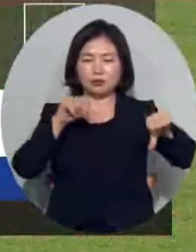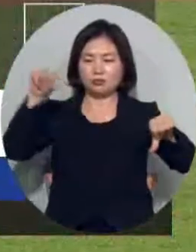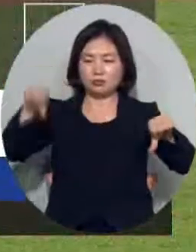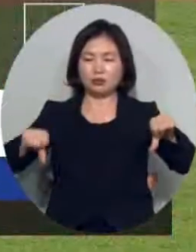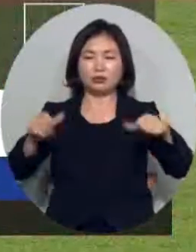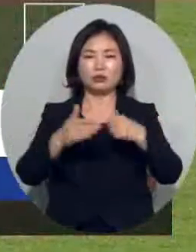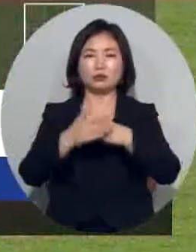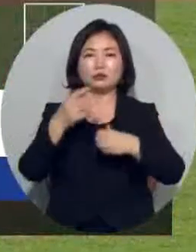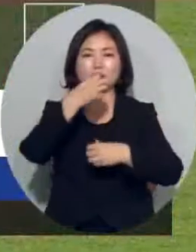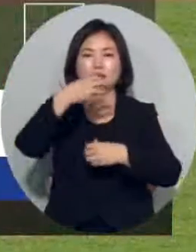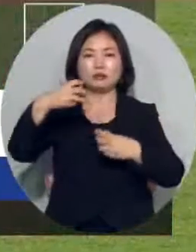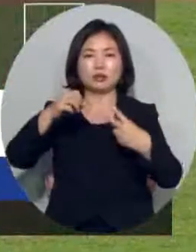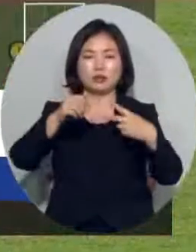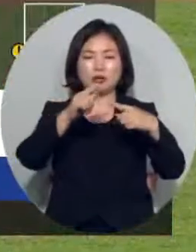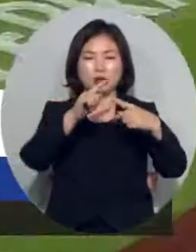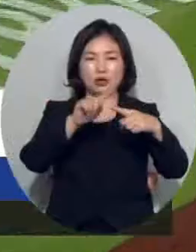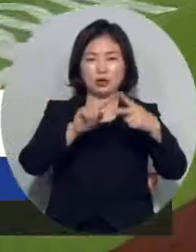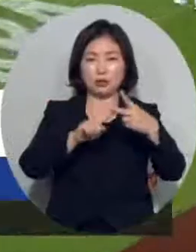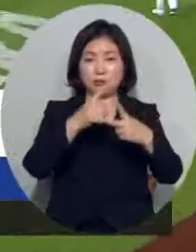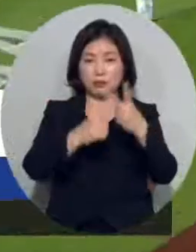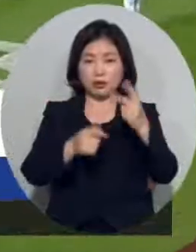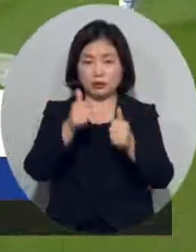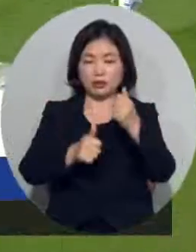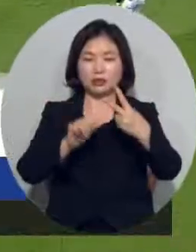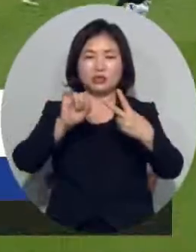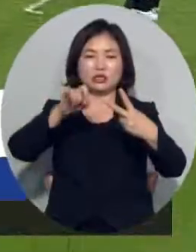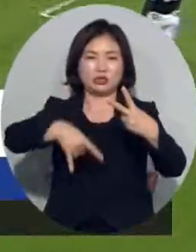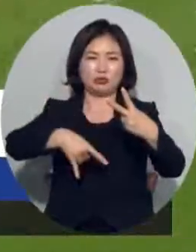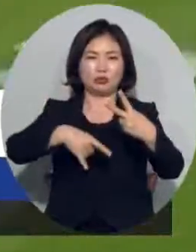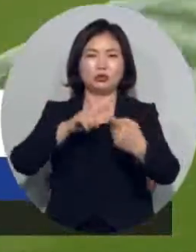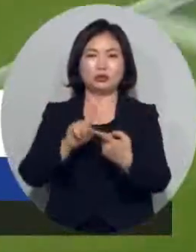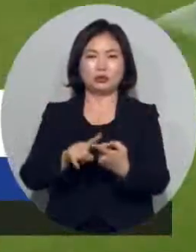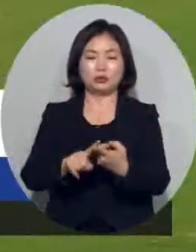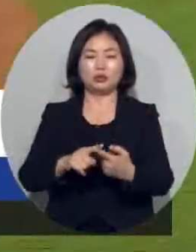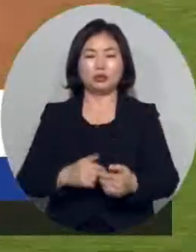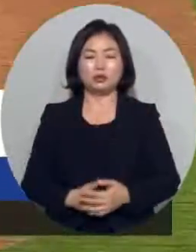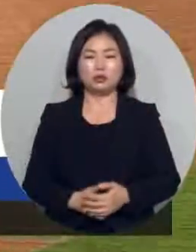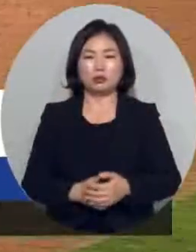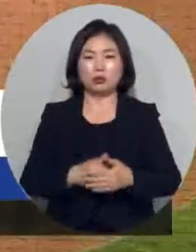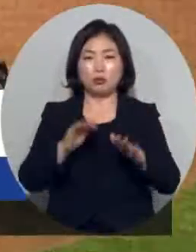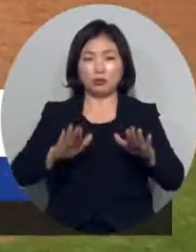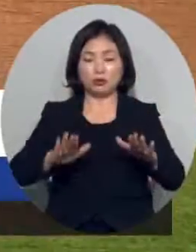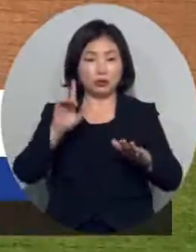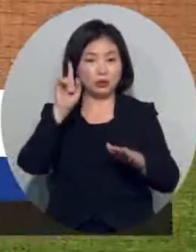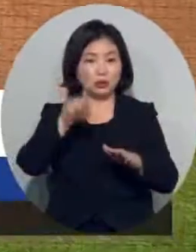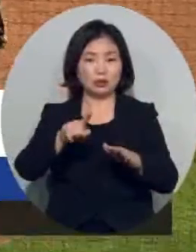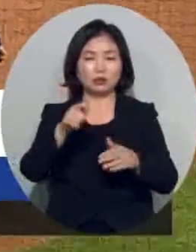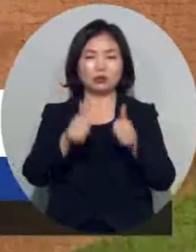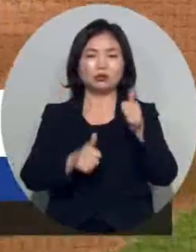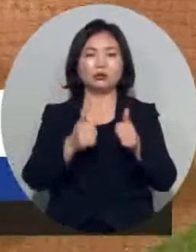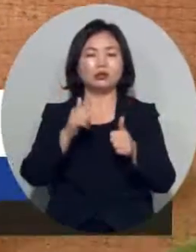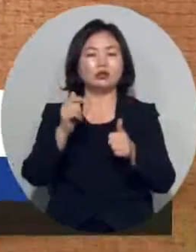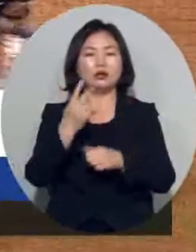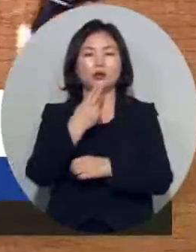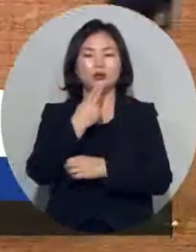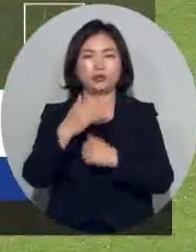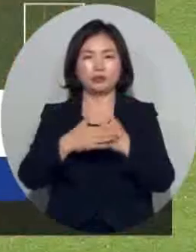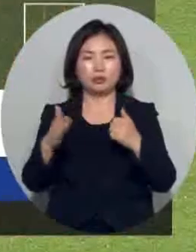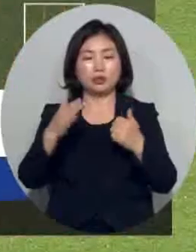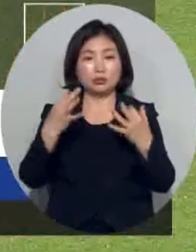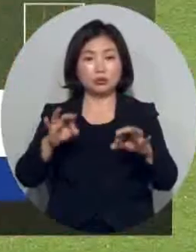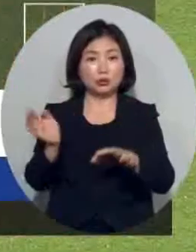패하면서 삼성은 선두와 한 게임 반차 2위 자리를 유지했습니다. 오늘과 내일 경기가 없는 삼성은